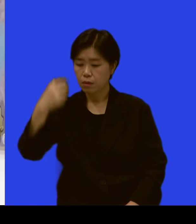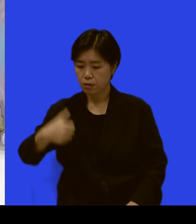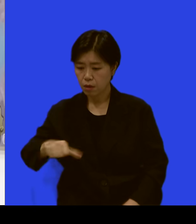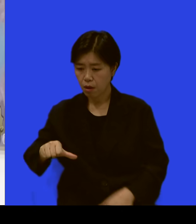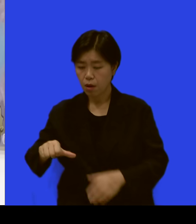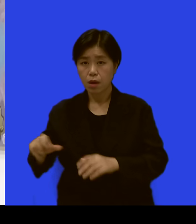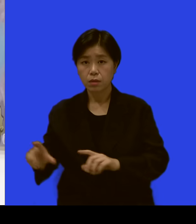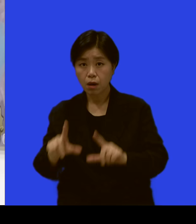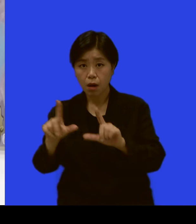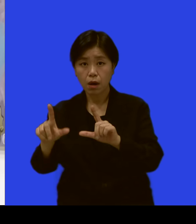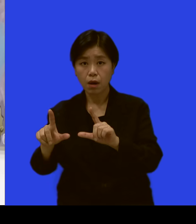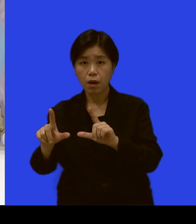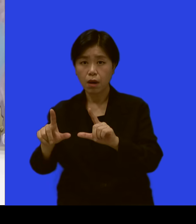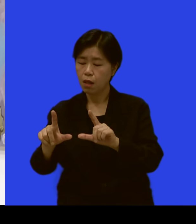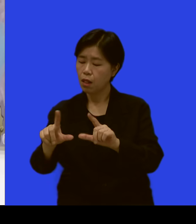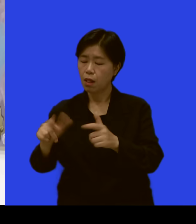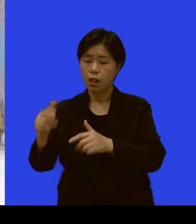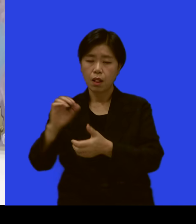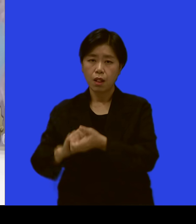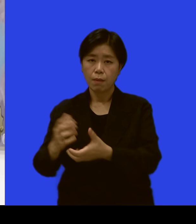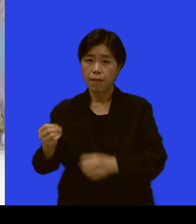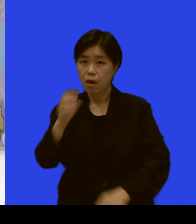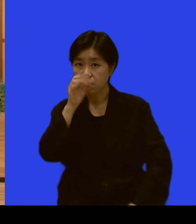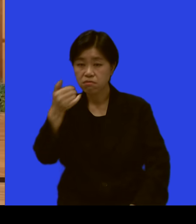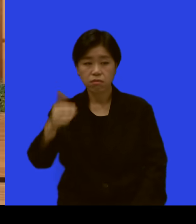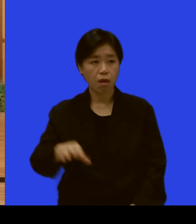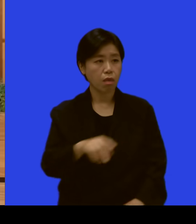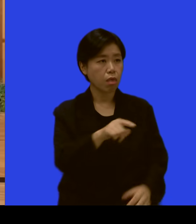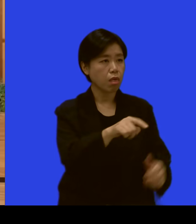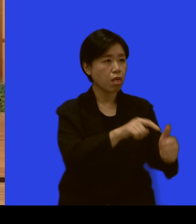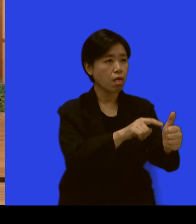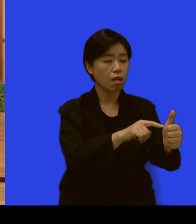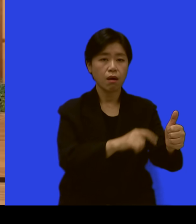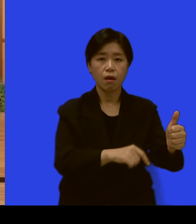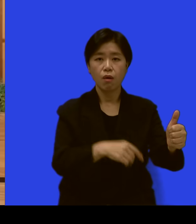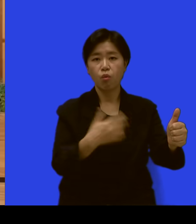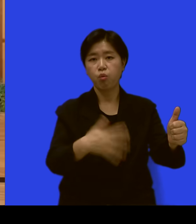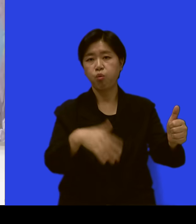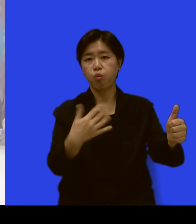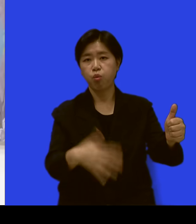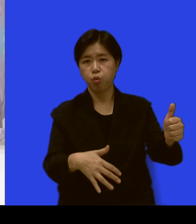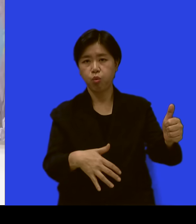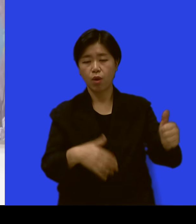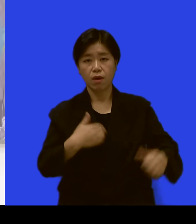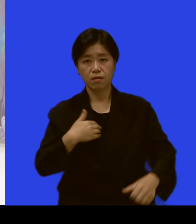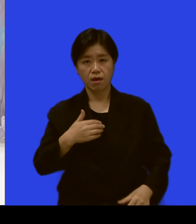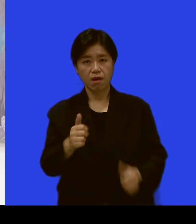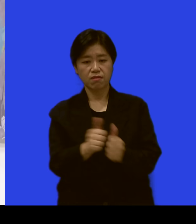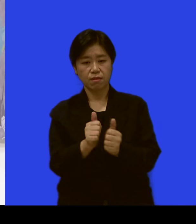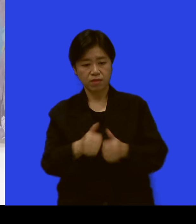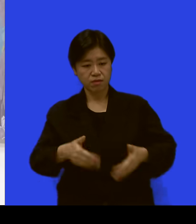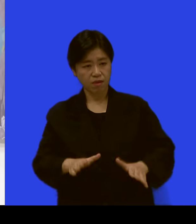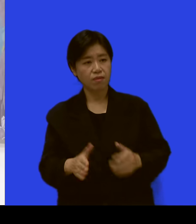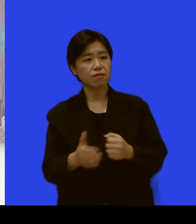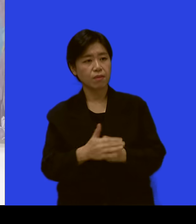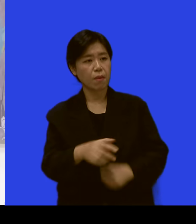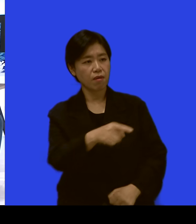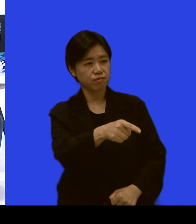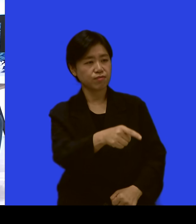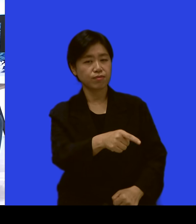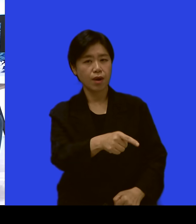거 다 못 하는데. 제약이 예, 예. 근데 이분은 하고 싶은 거 다 하시는구나. 정반대의 삶이니까. 저거구나. 남자로 예. 태어났으면 저 인생을